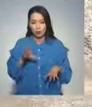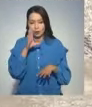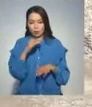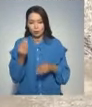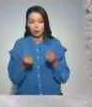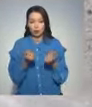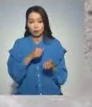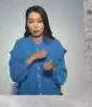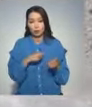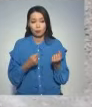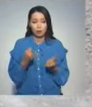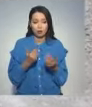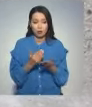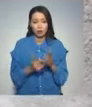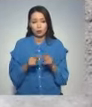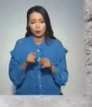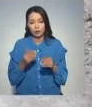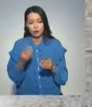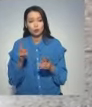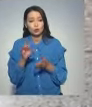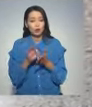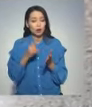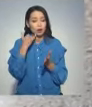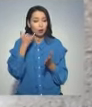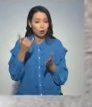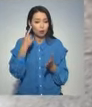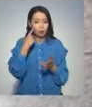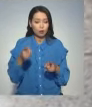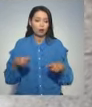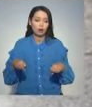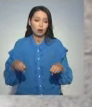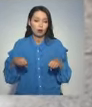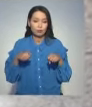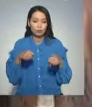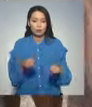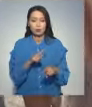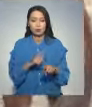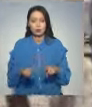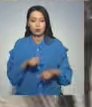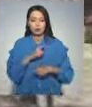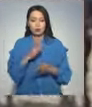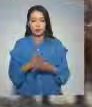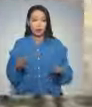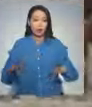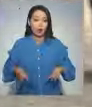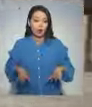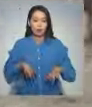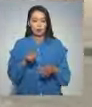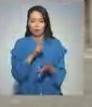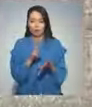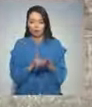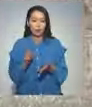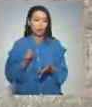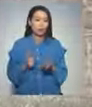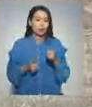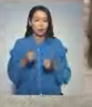көлікті де жүргізеді. Туған туыстан шұғыл хабар жетсе мотоциклмен әнеміне дегенше жетіп барамын дейді. Ал тұлпар десе делебесі қозып тұрады.